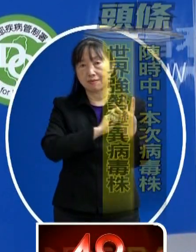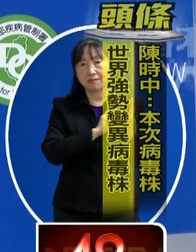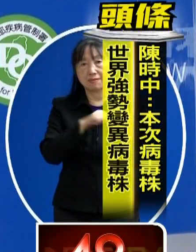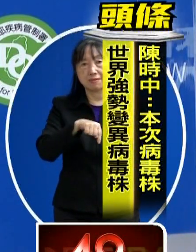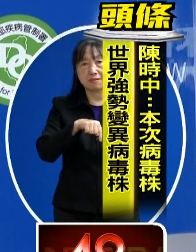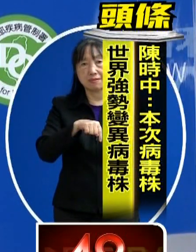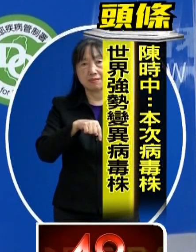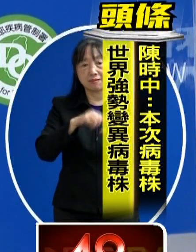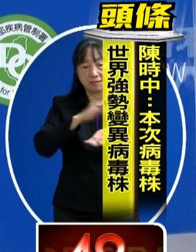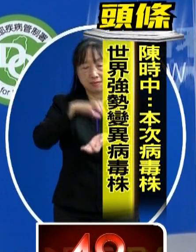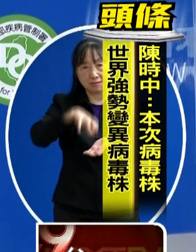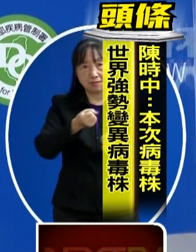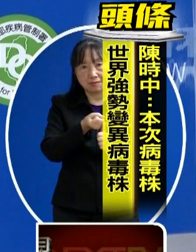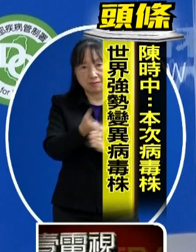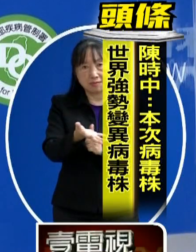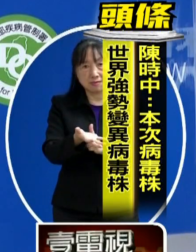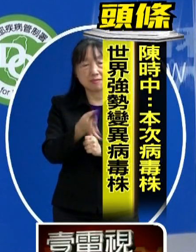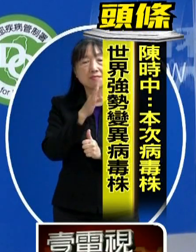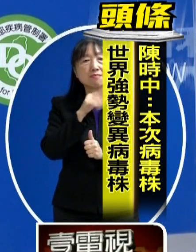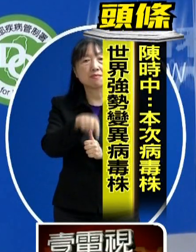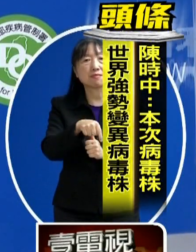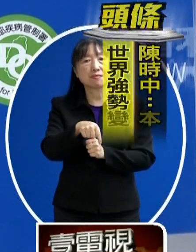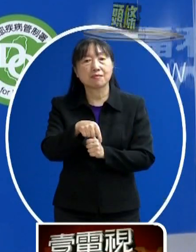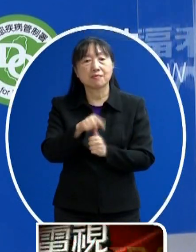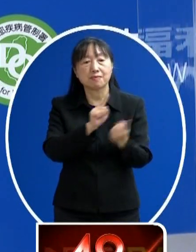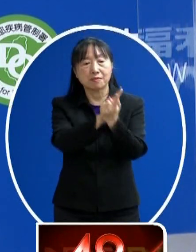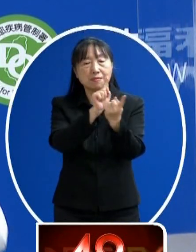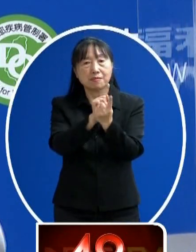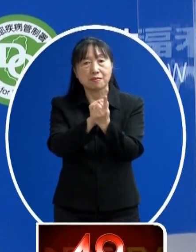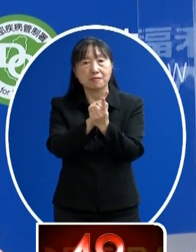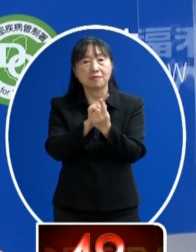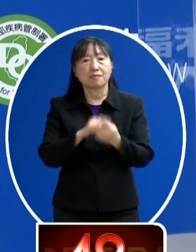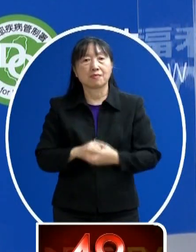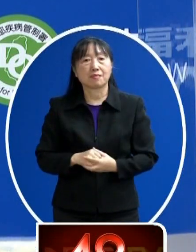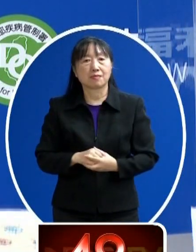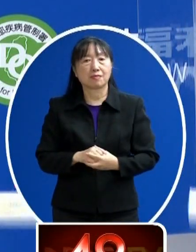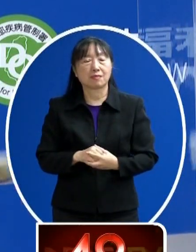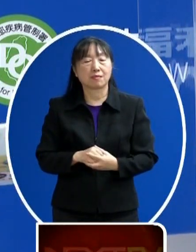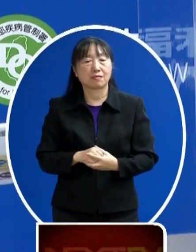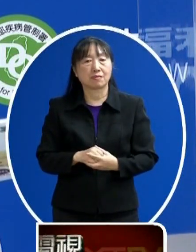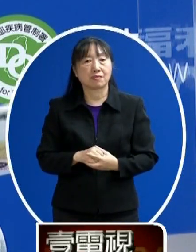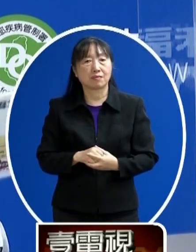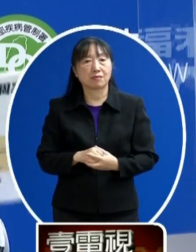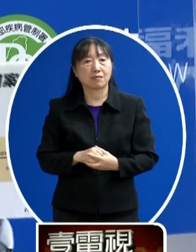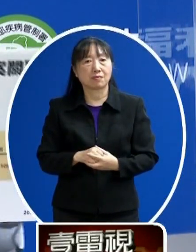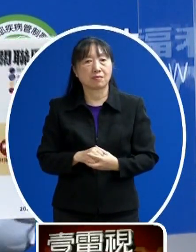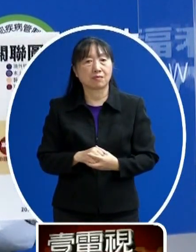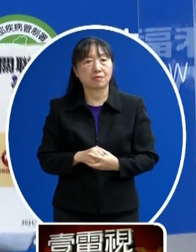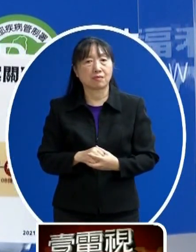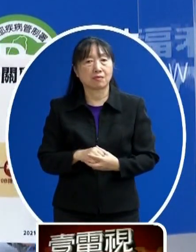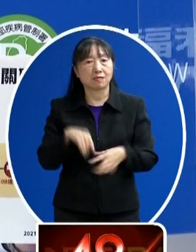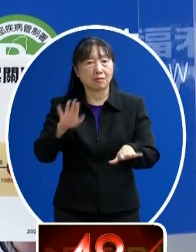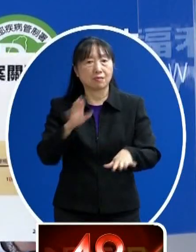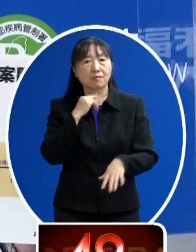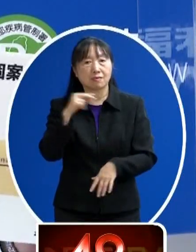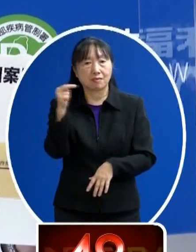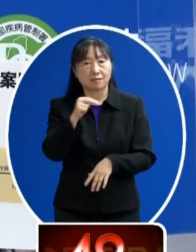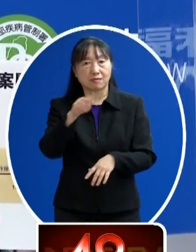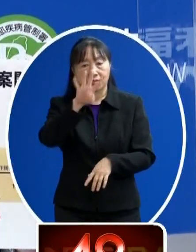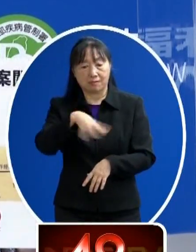为医院感染事件的确诊个案的接触者，那基本上大家也可以看一下